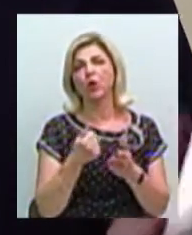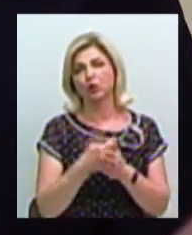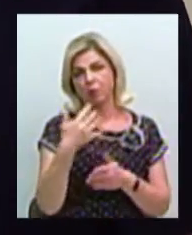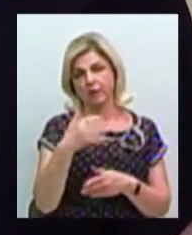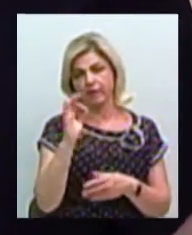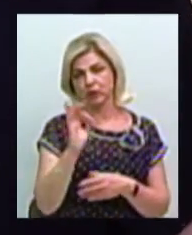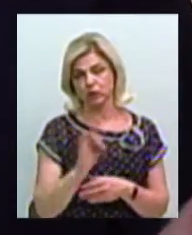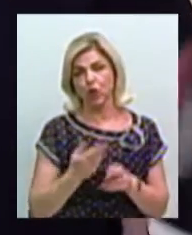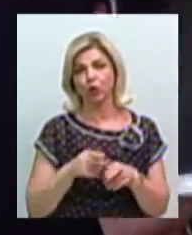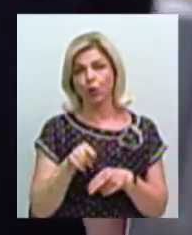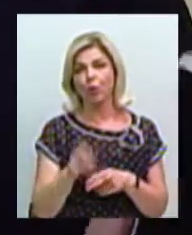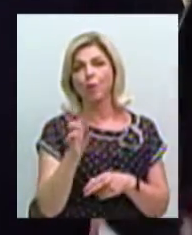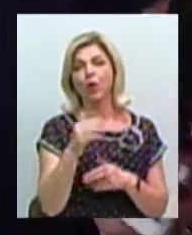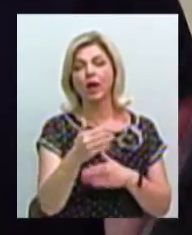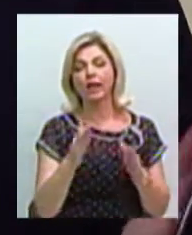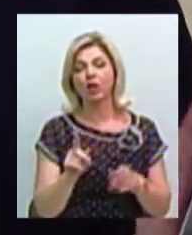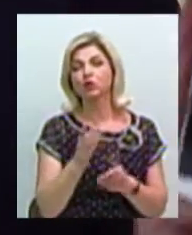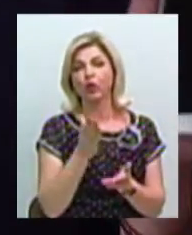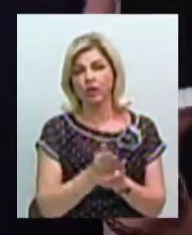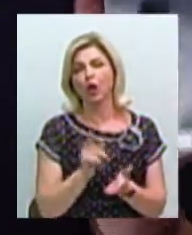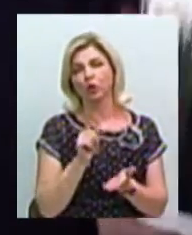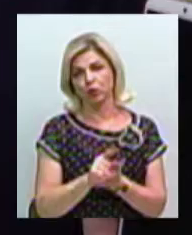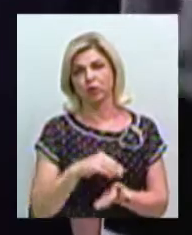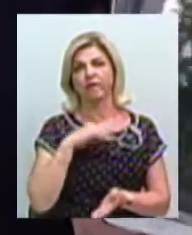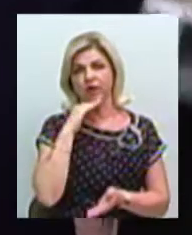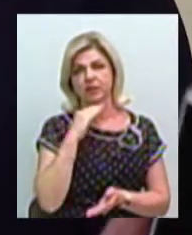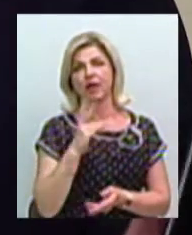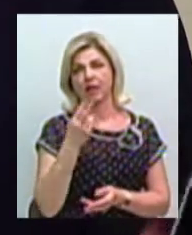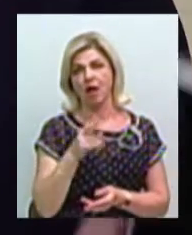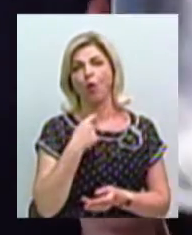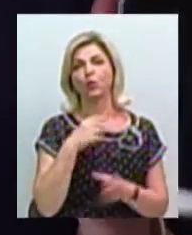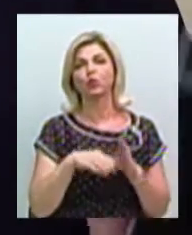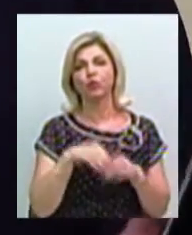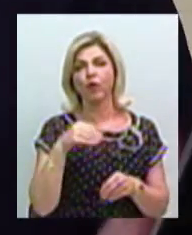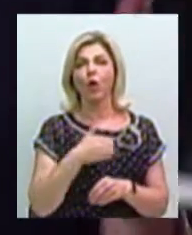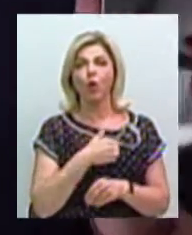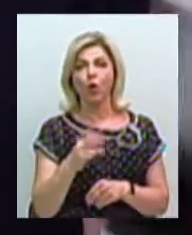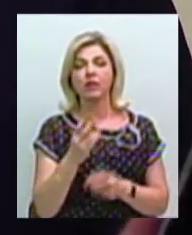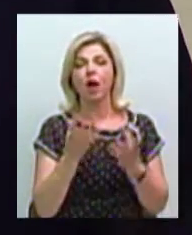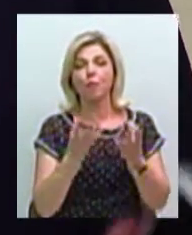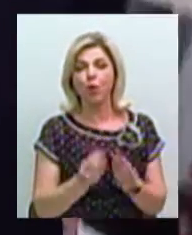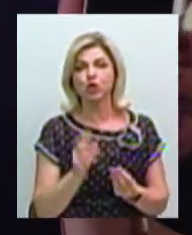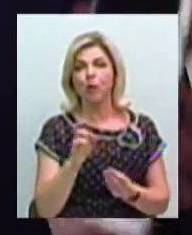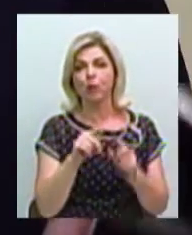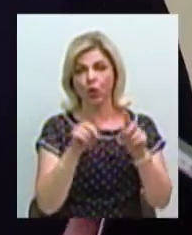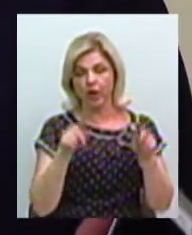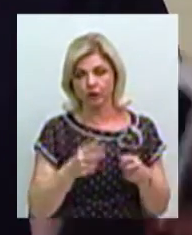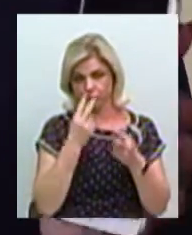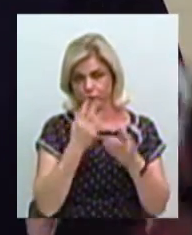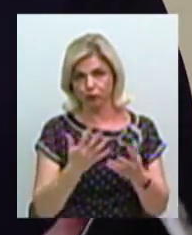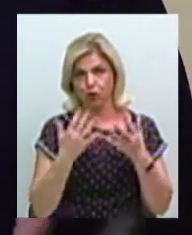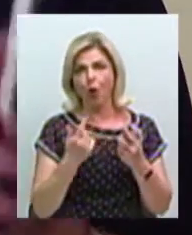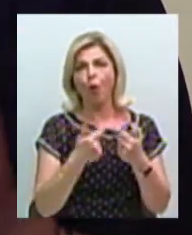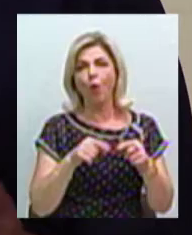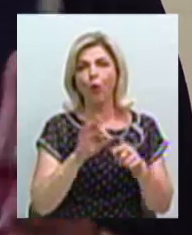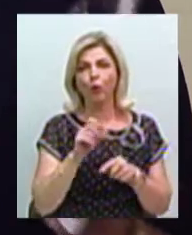50%, тому тих бюлетенів, які є, має вистачити для голосування. Хоча навіть на підмочених бюлетенях чітко читається округ,